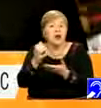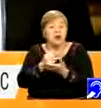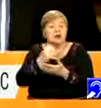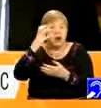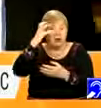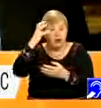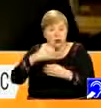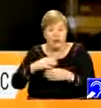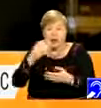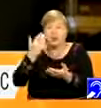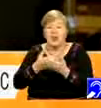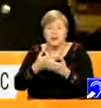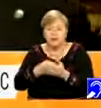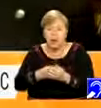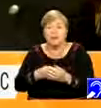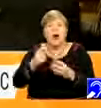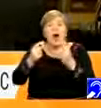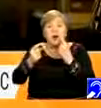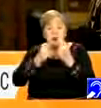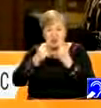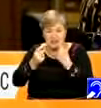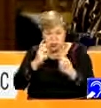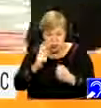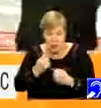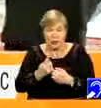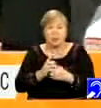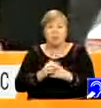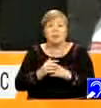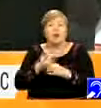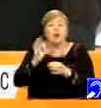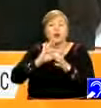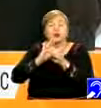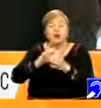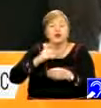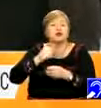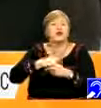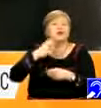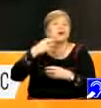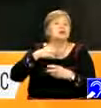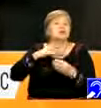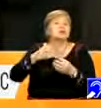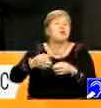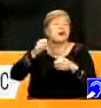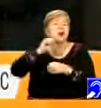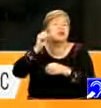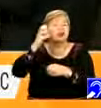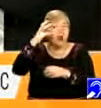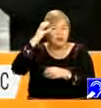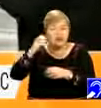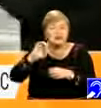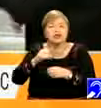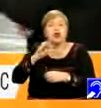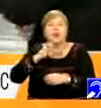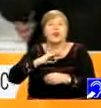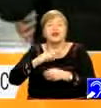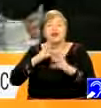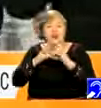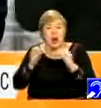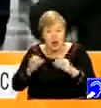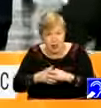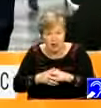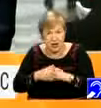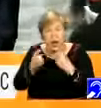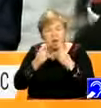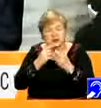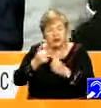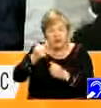Asta după o discuție cu liderii acestei formațiuni și cu președintele Klaus Iohannis